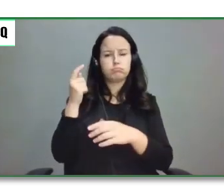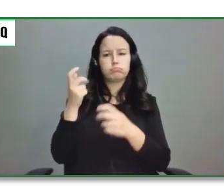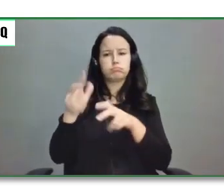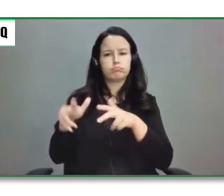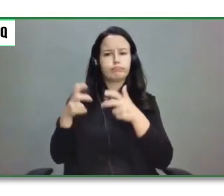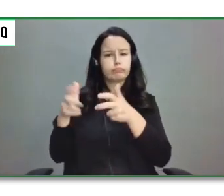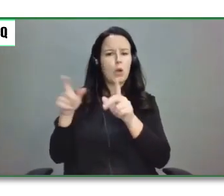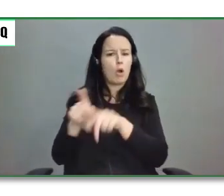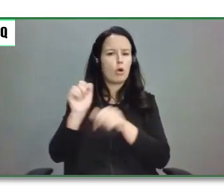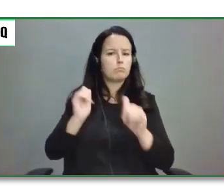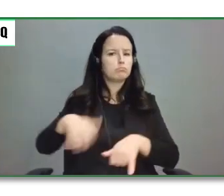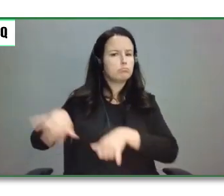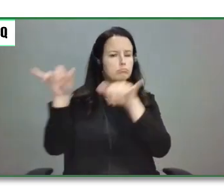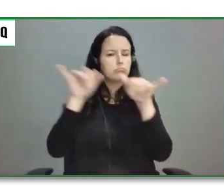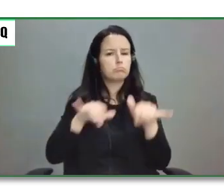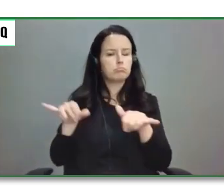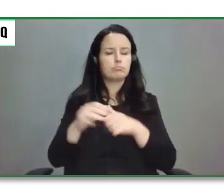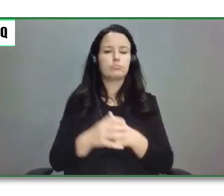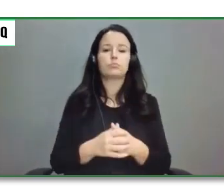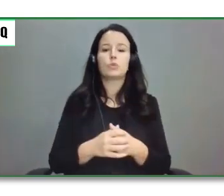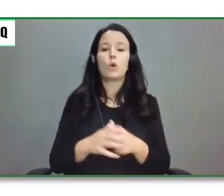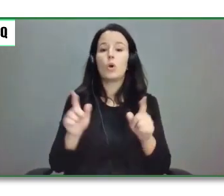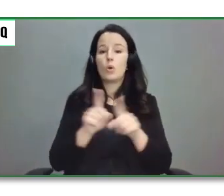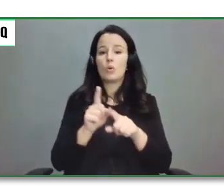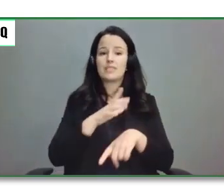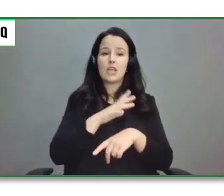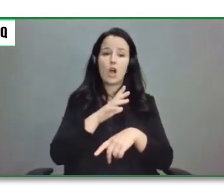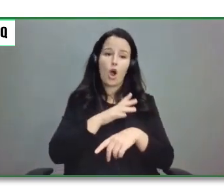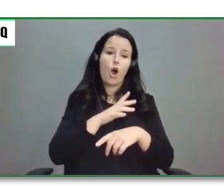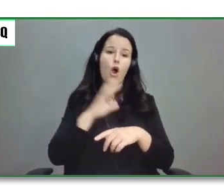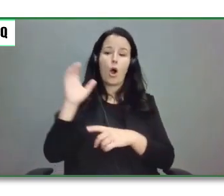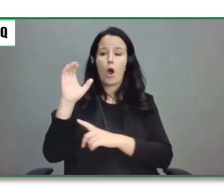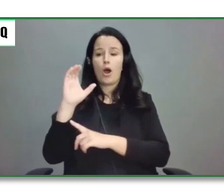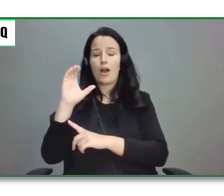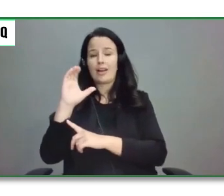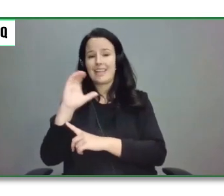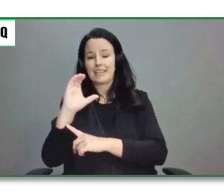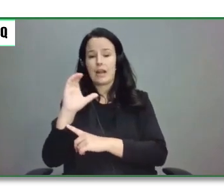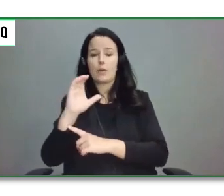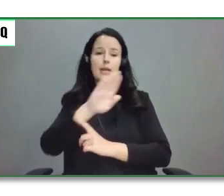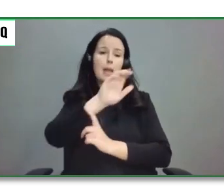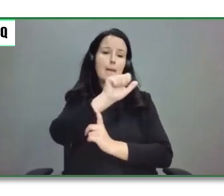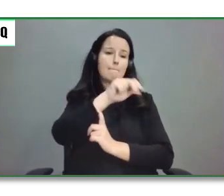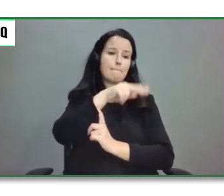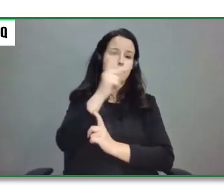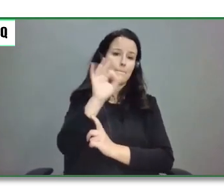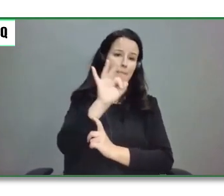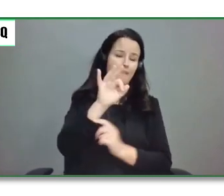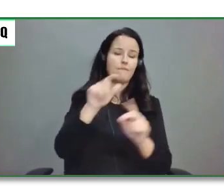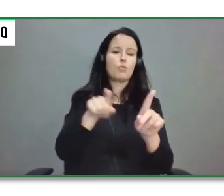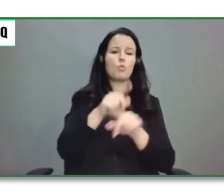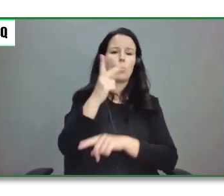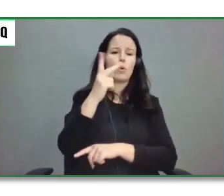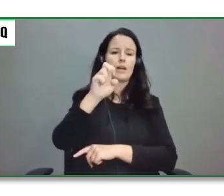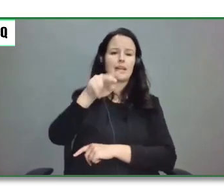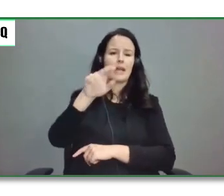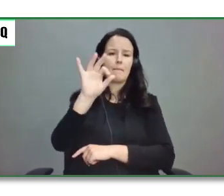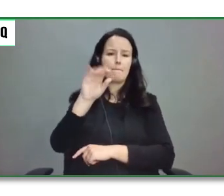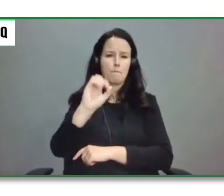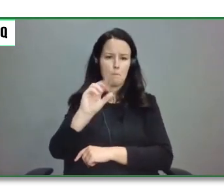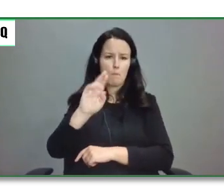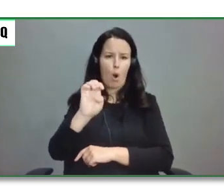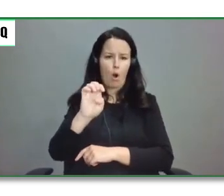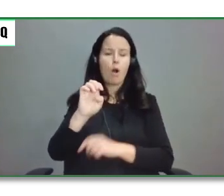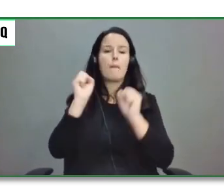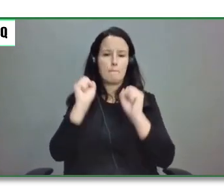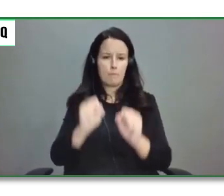Transit assure des trajets entre Calgary et Banff et Canmore. Pour s'assurer que le bus qu'ils utilisent est accessible aux fauteuils roulants,